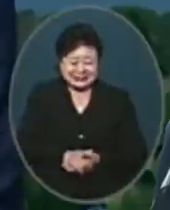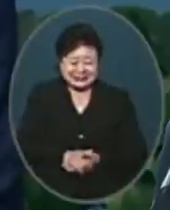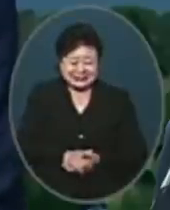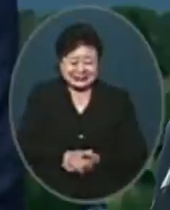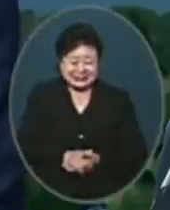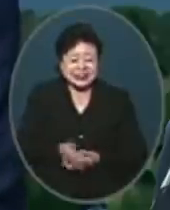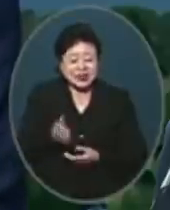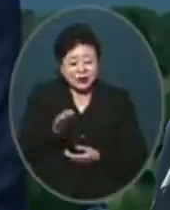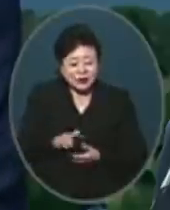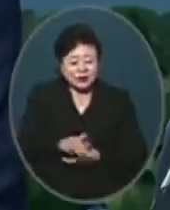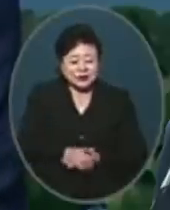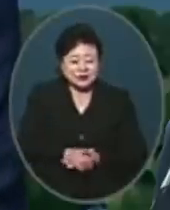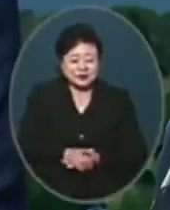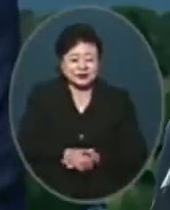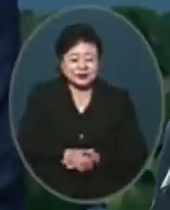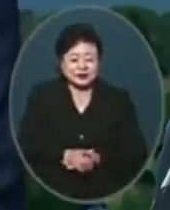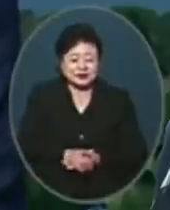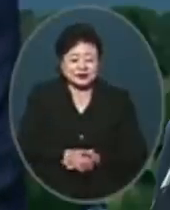그래도